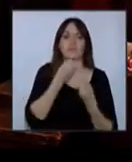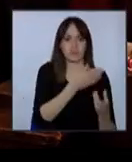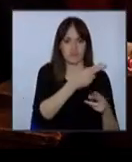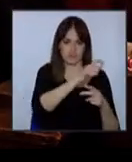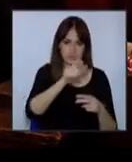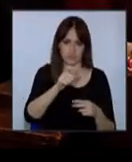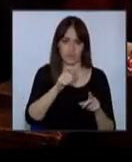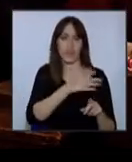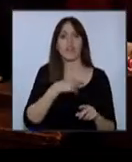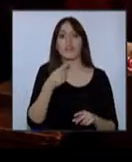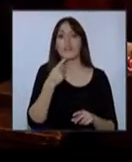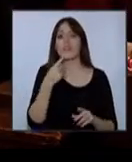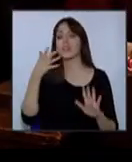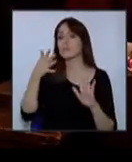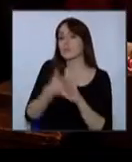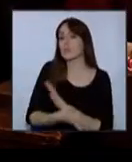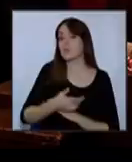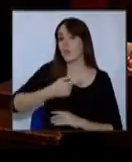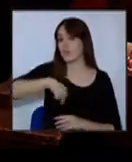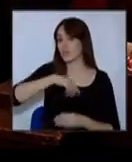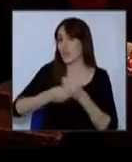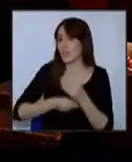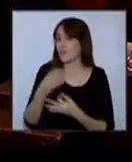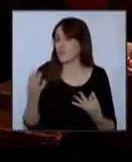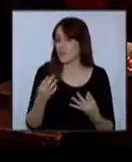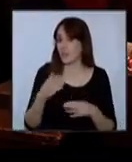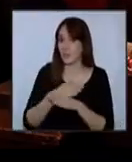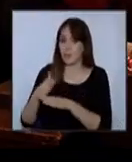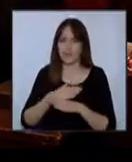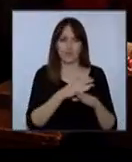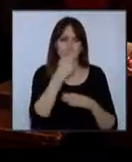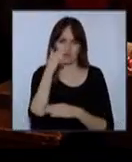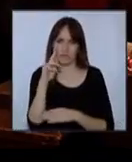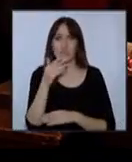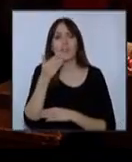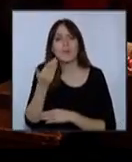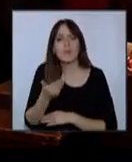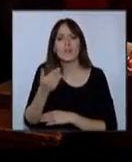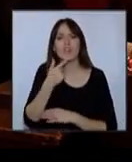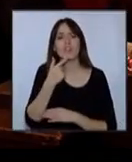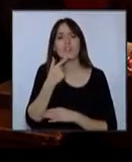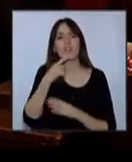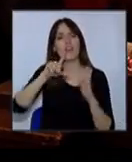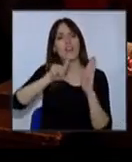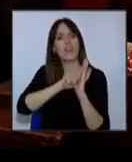grup municipal d'aquest consistori. Avui el que fem, i segons la disposició final tercera de la llei catalana